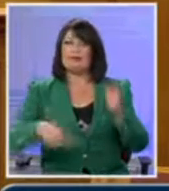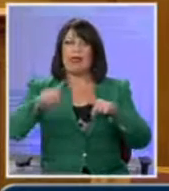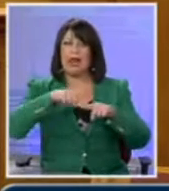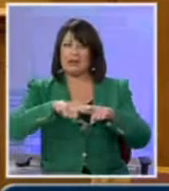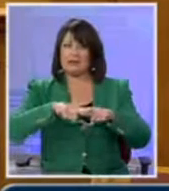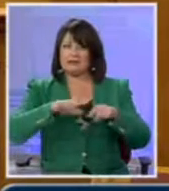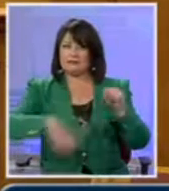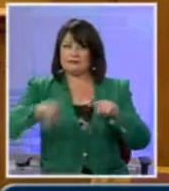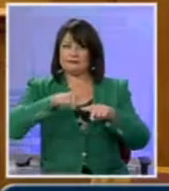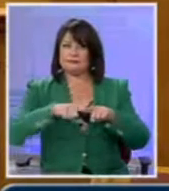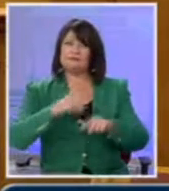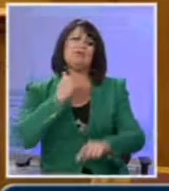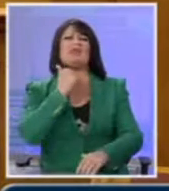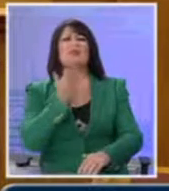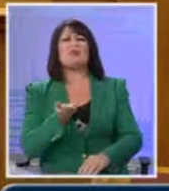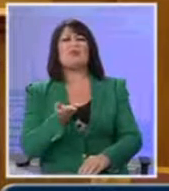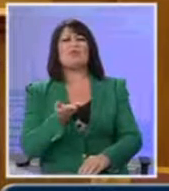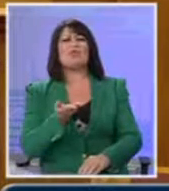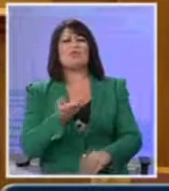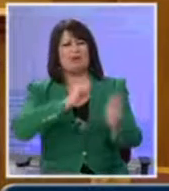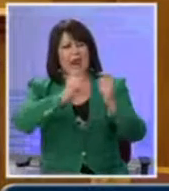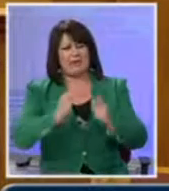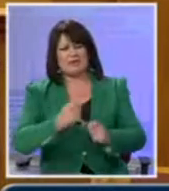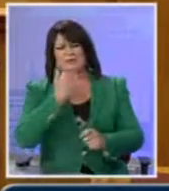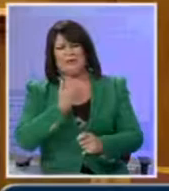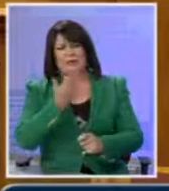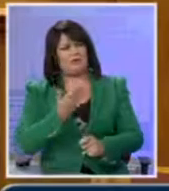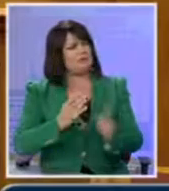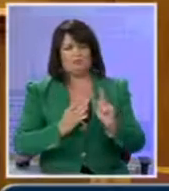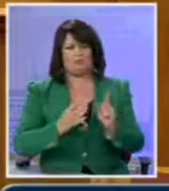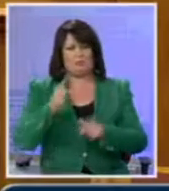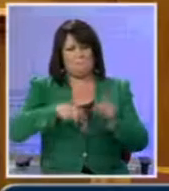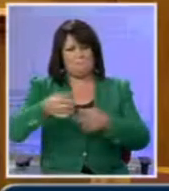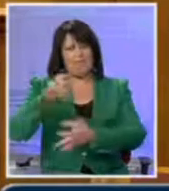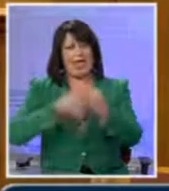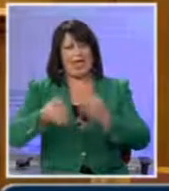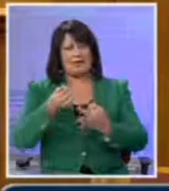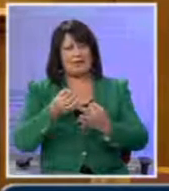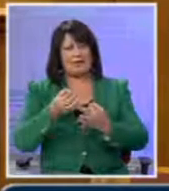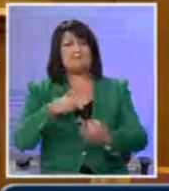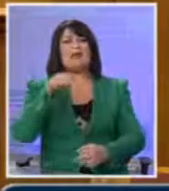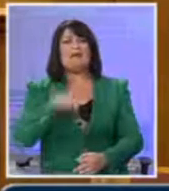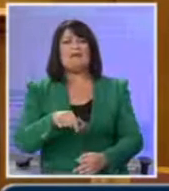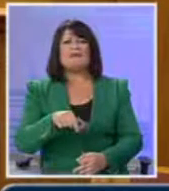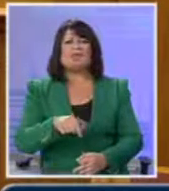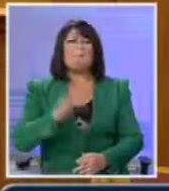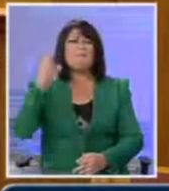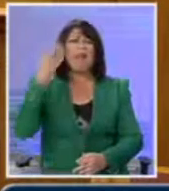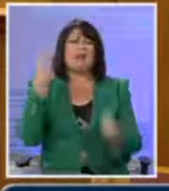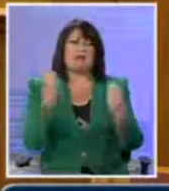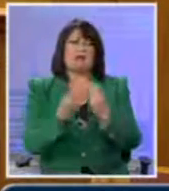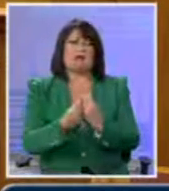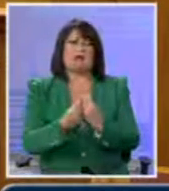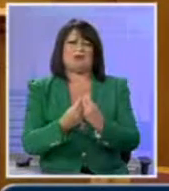Έλληνες δεν μπορούν να κάνουν μεγάλες αλλαγές είναι εξίσου αναχρονιστική με εκείνη